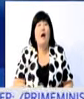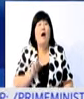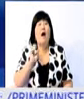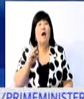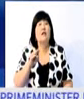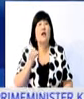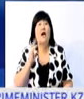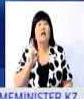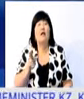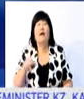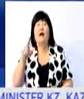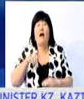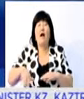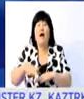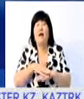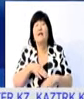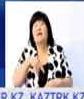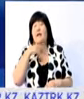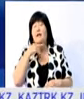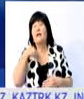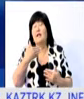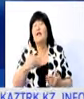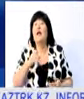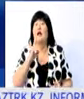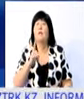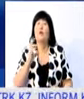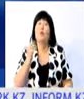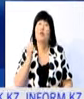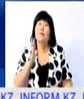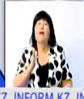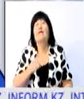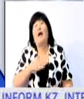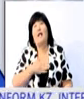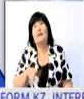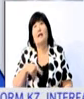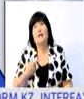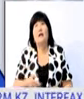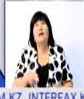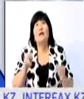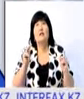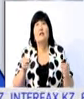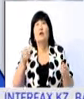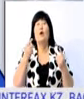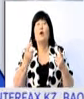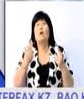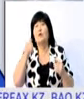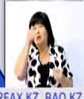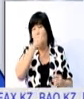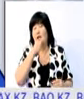Ақжайықтағы ағайынның ыстық ықыласына облыс әкімі Қырымбек Көшербаев алғысын айтты. Шынды да күрделі жылдар